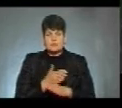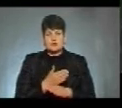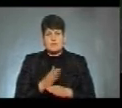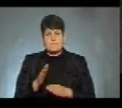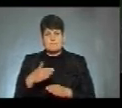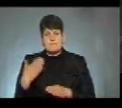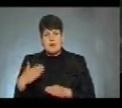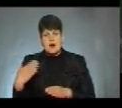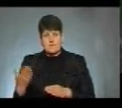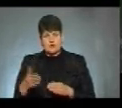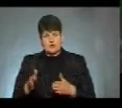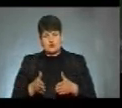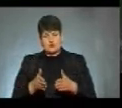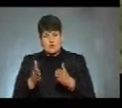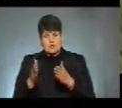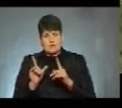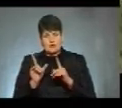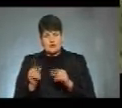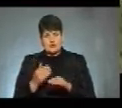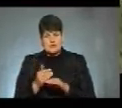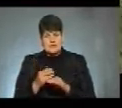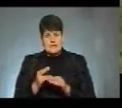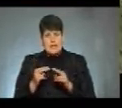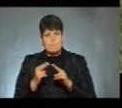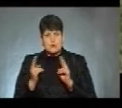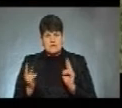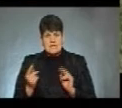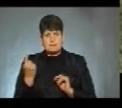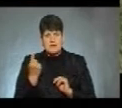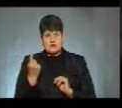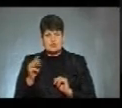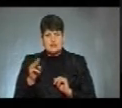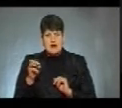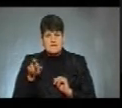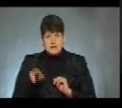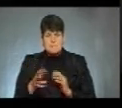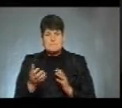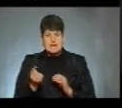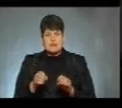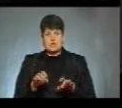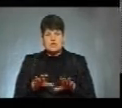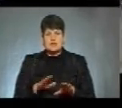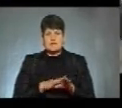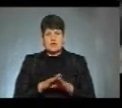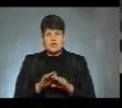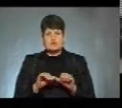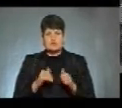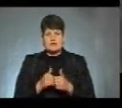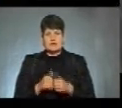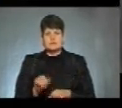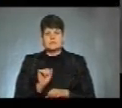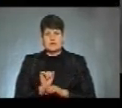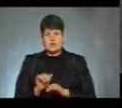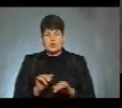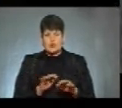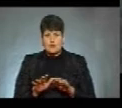і приїзної частини моста. З 1 травня прийнято рішення виконавчого комітету перекрити рух.